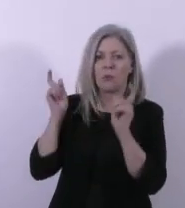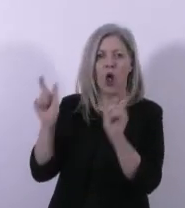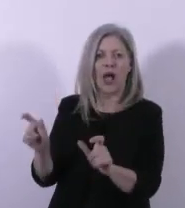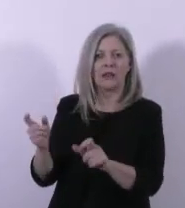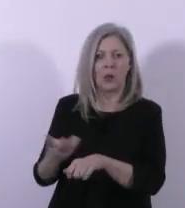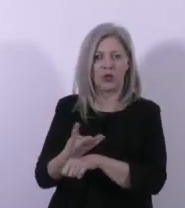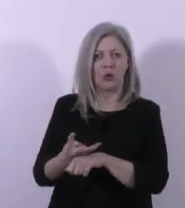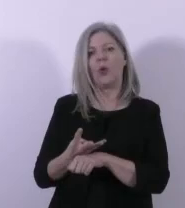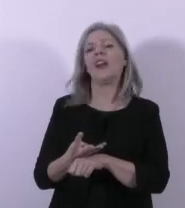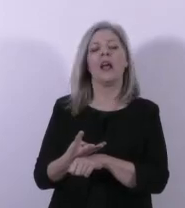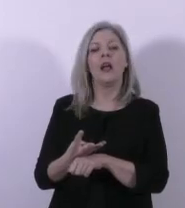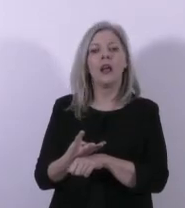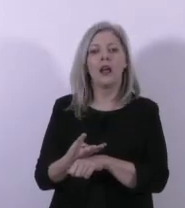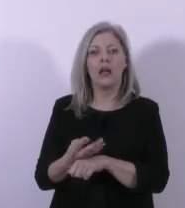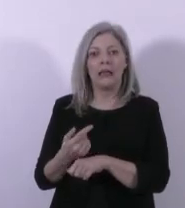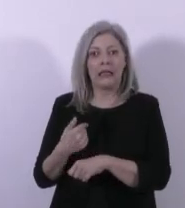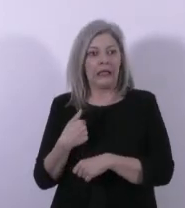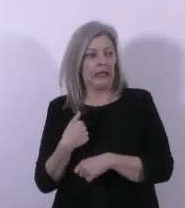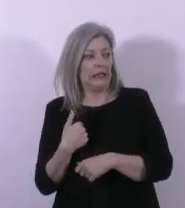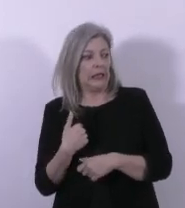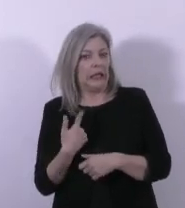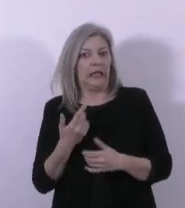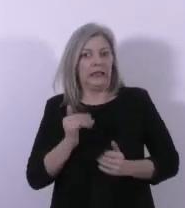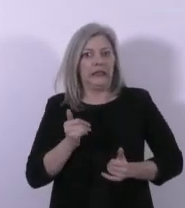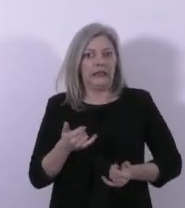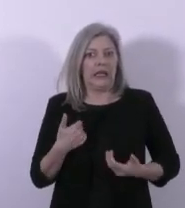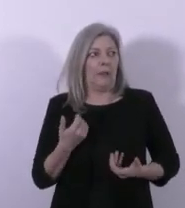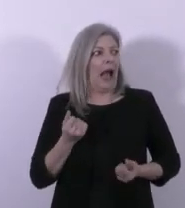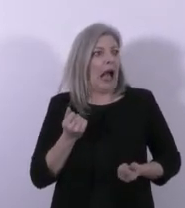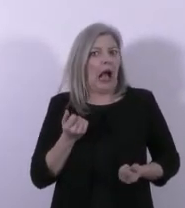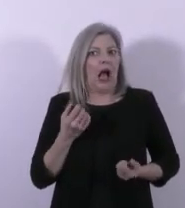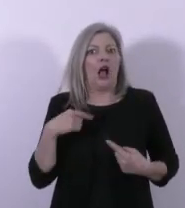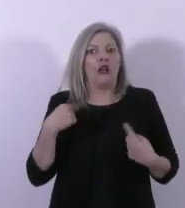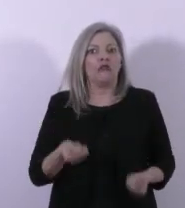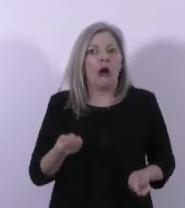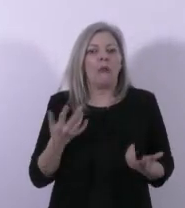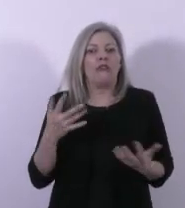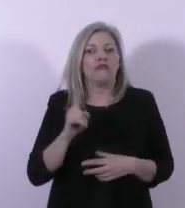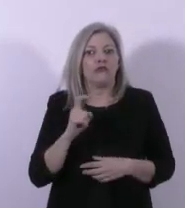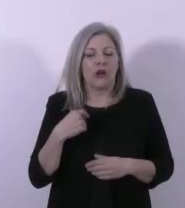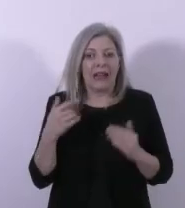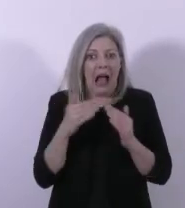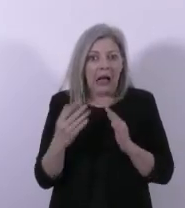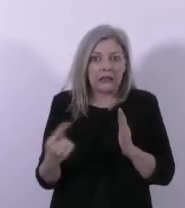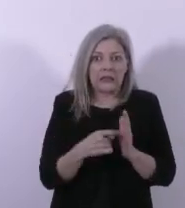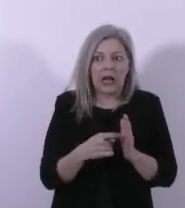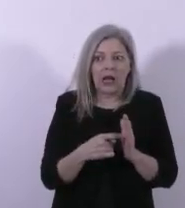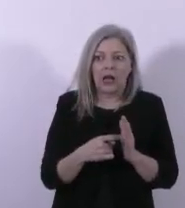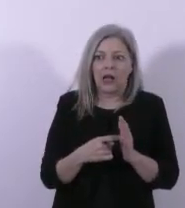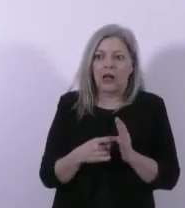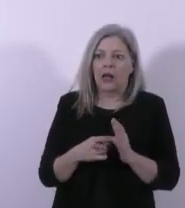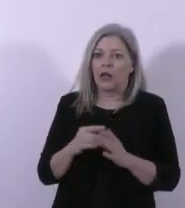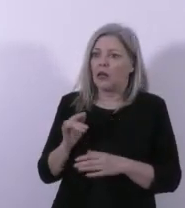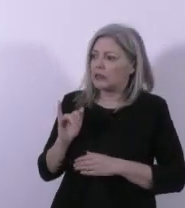produzione fermata, dicevo, sì, ma e io dopo 11 giorni devo stare già a casa. Sì, sì, perché qui non si